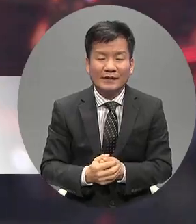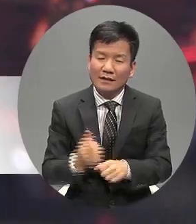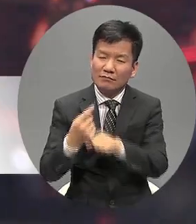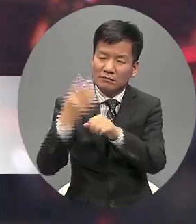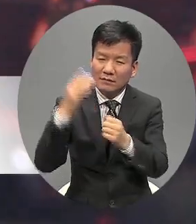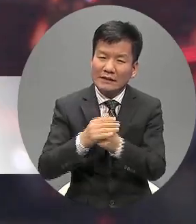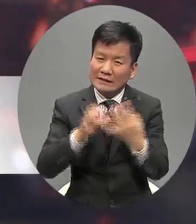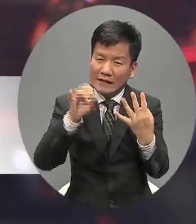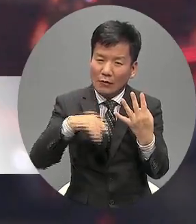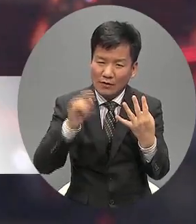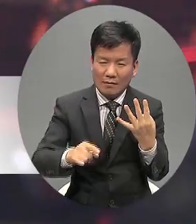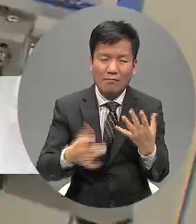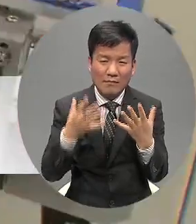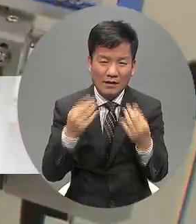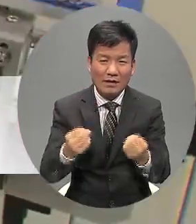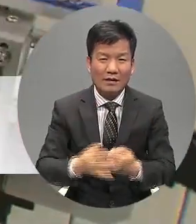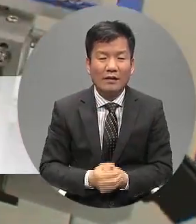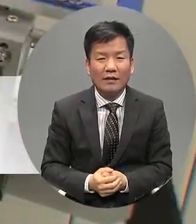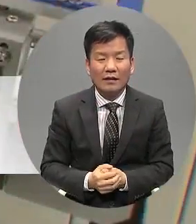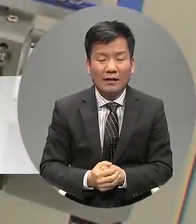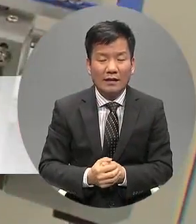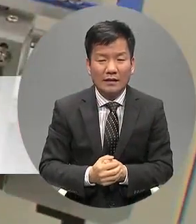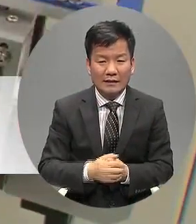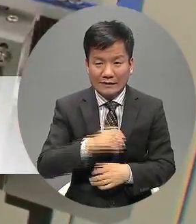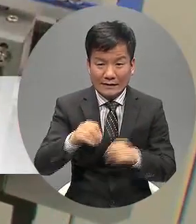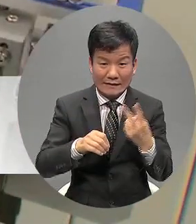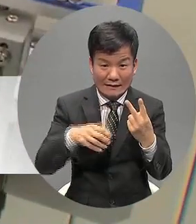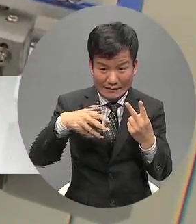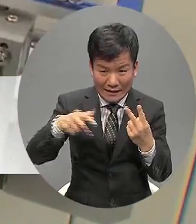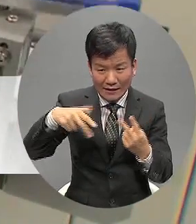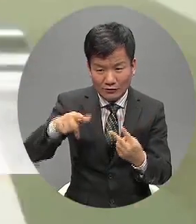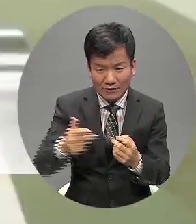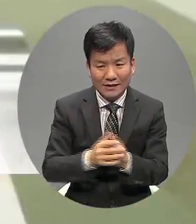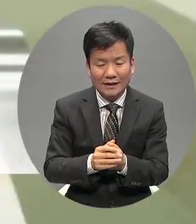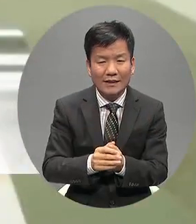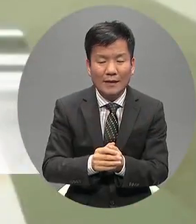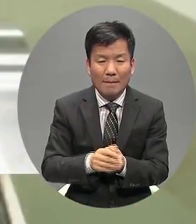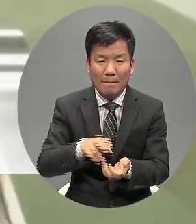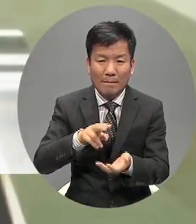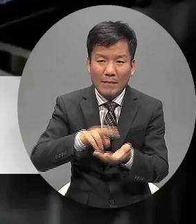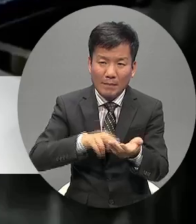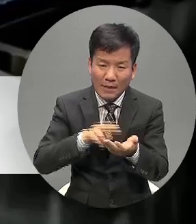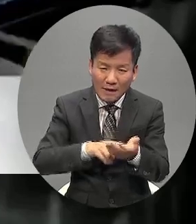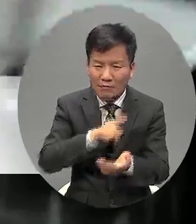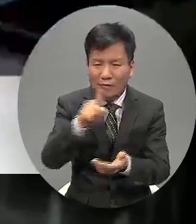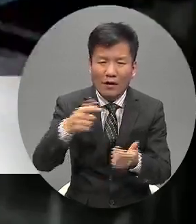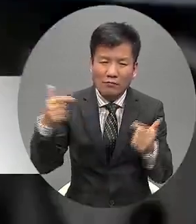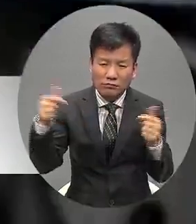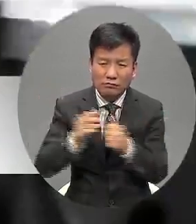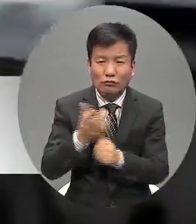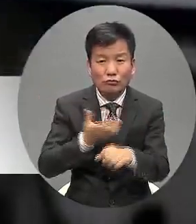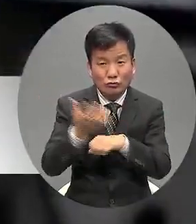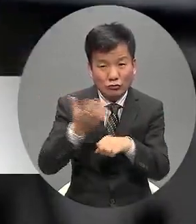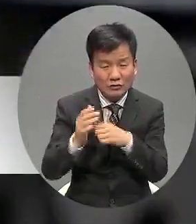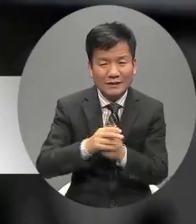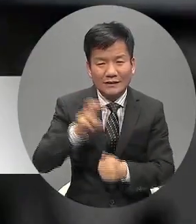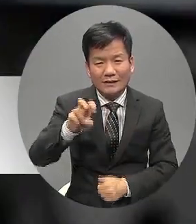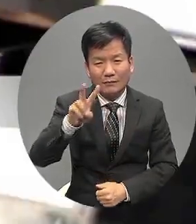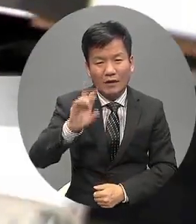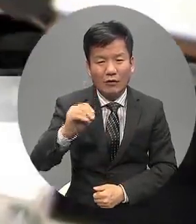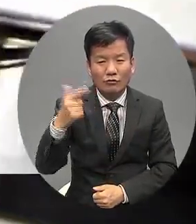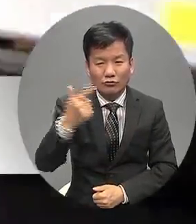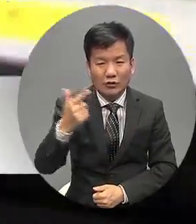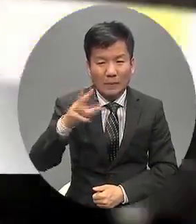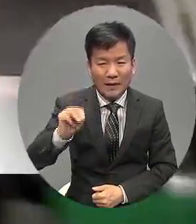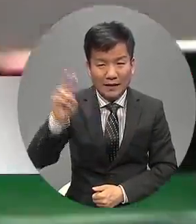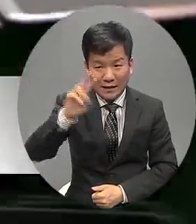역대 4위에 올랐습니다. 반면 2차 전지, 양극재의 지속적인 부진으로 총 수출액은 22억